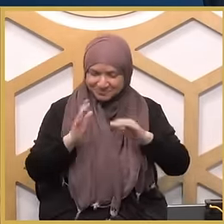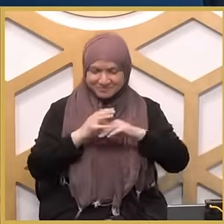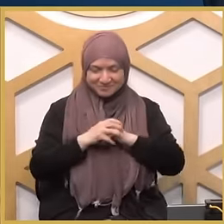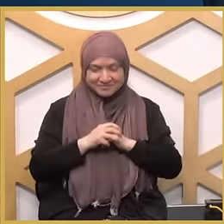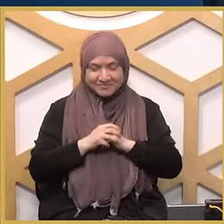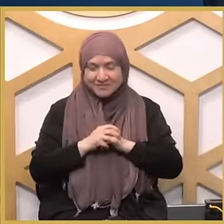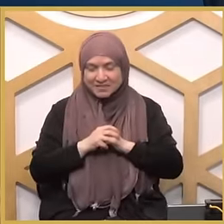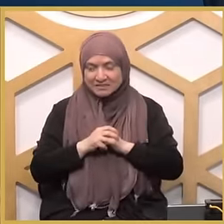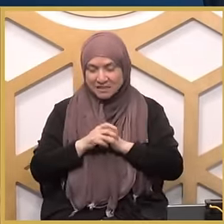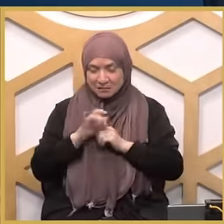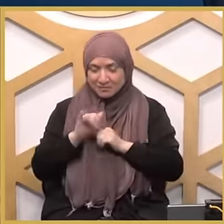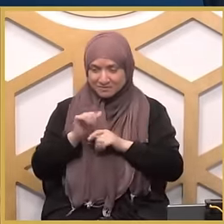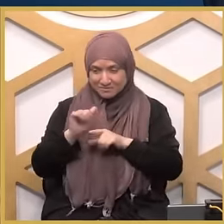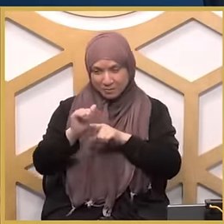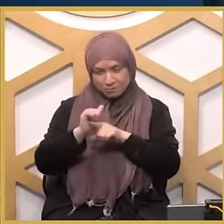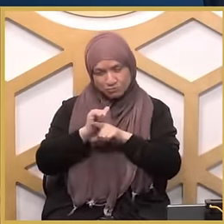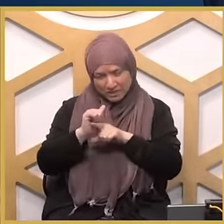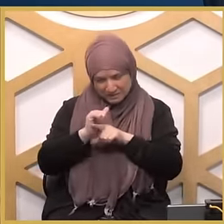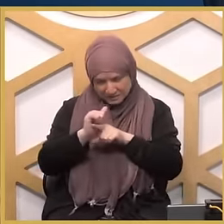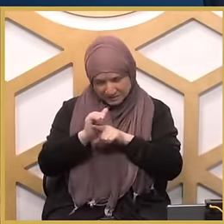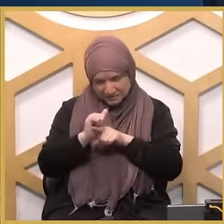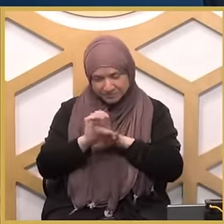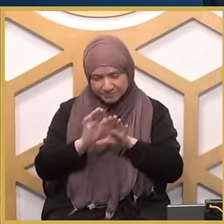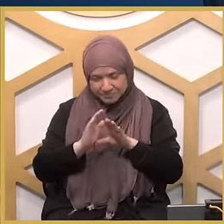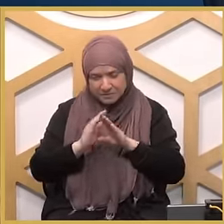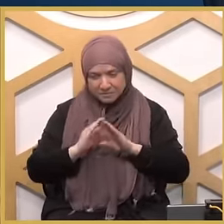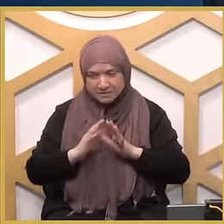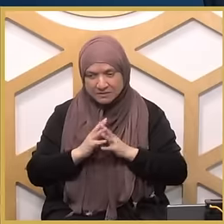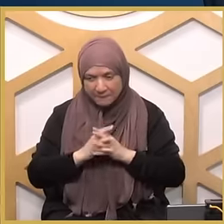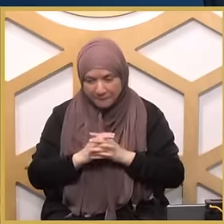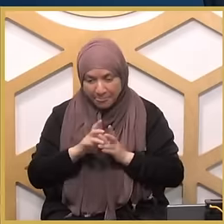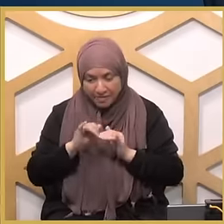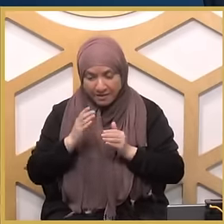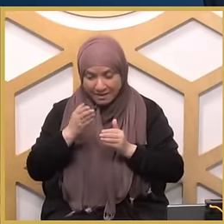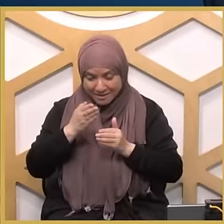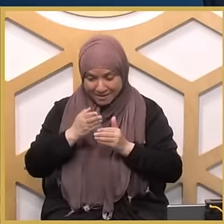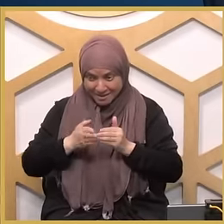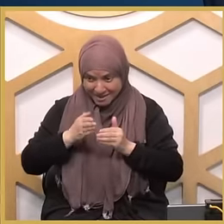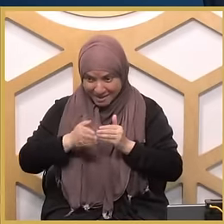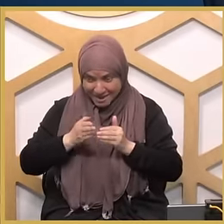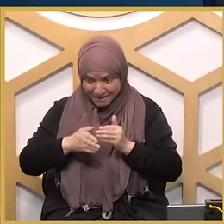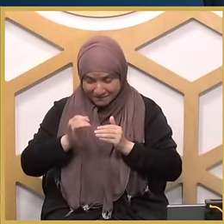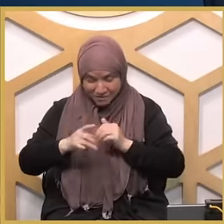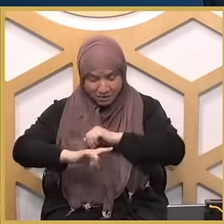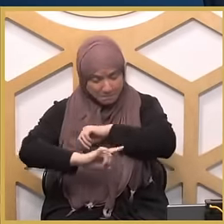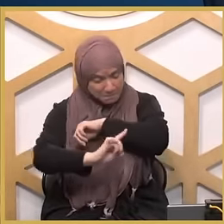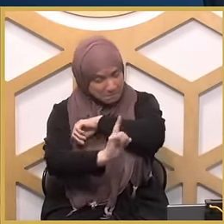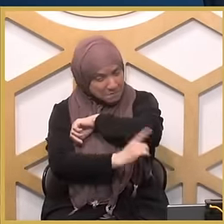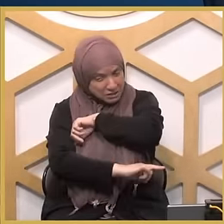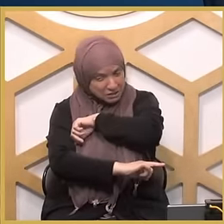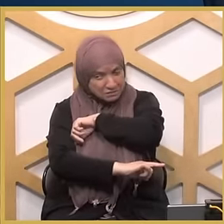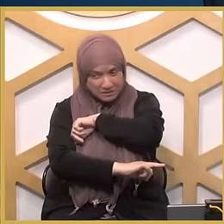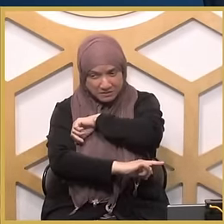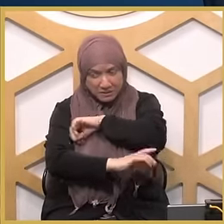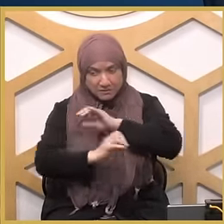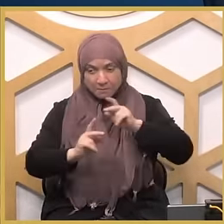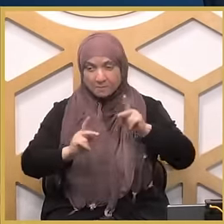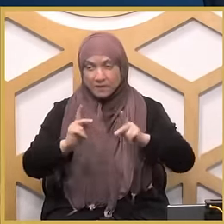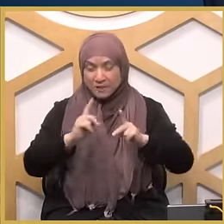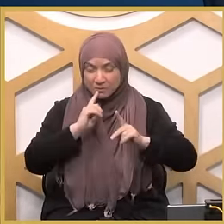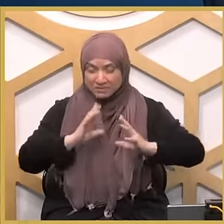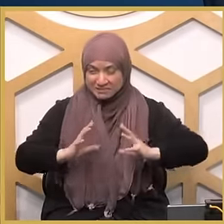قال ومن عقوباتها, some of these punishments that people receive because of their sinful life, أنها تستدعي نسيان الله لعبده